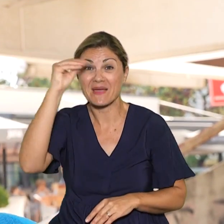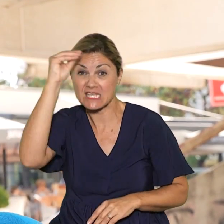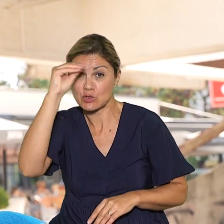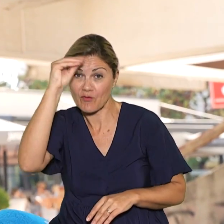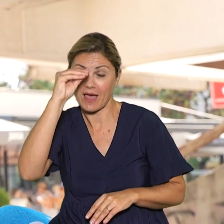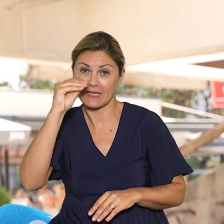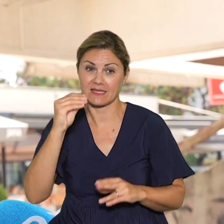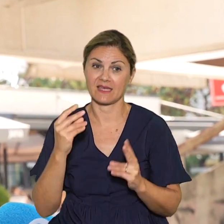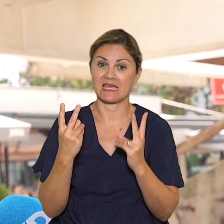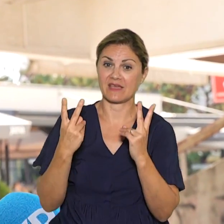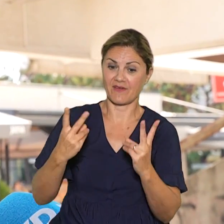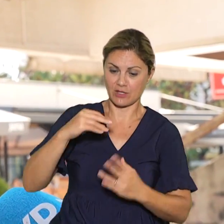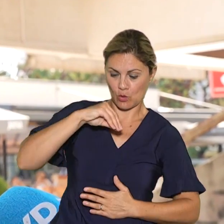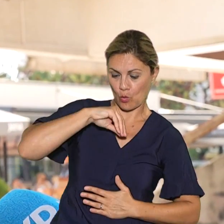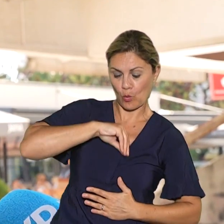ako imate...